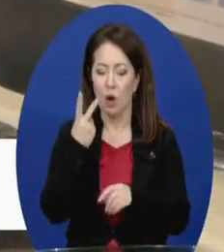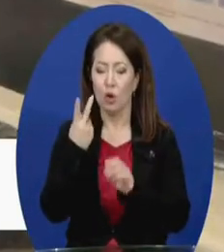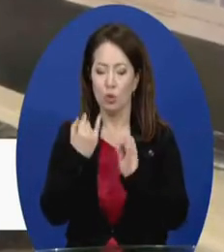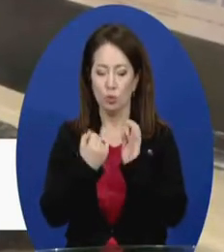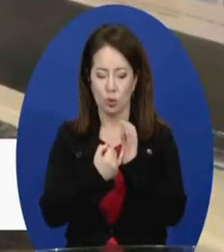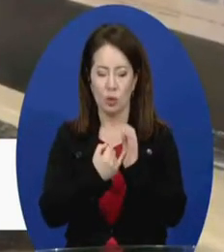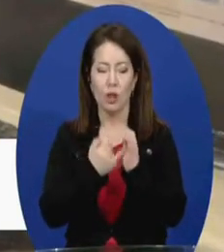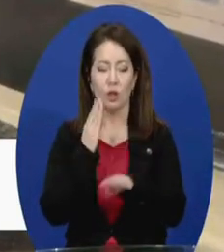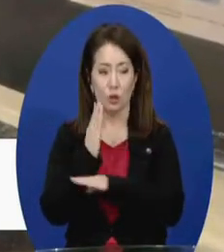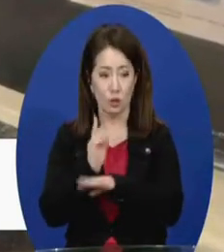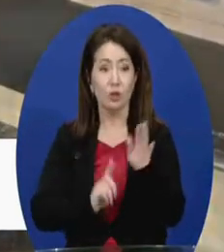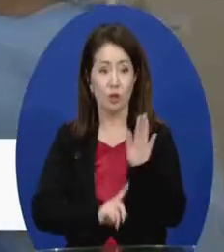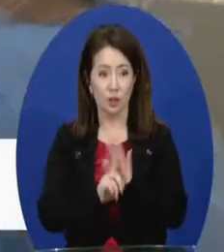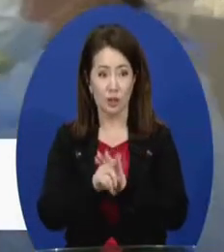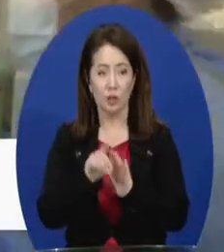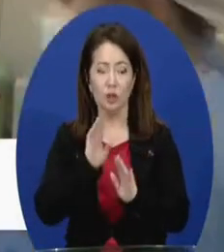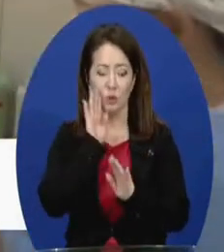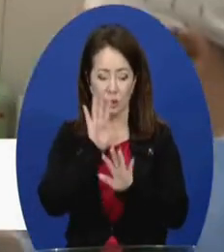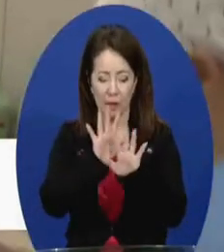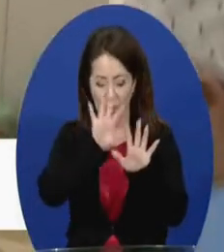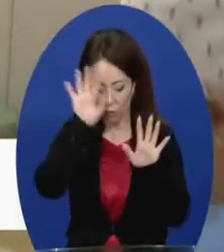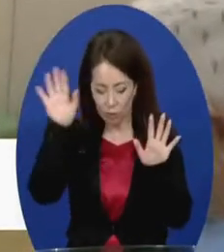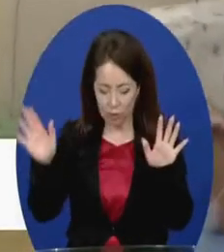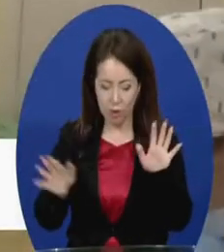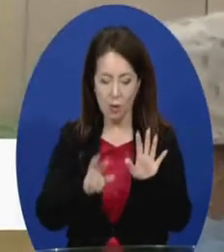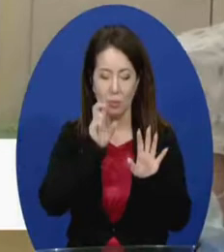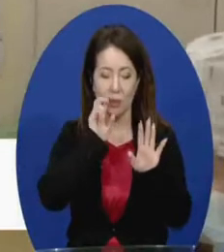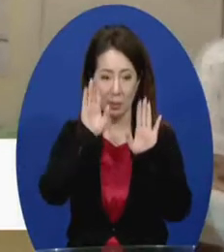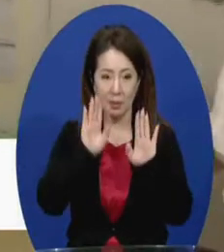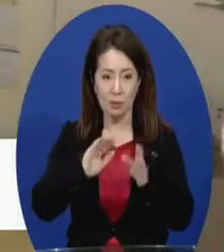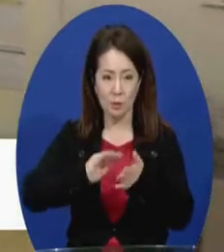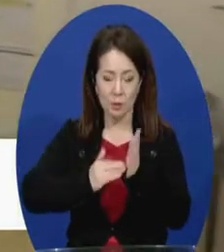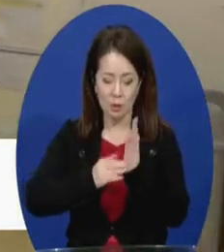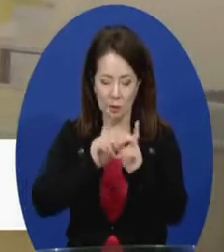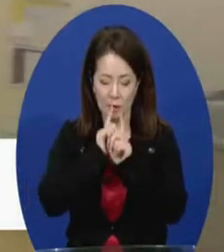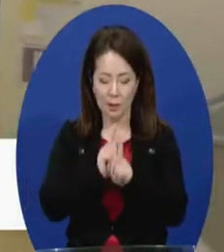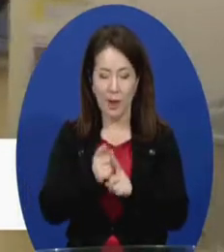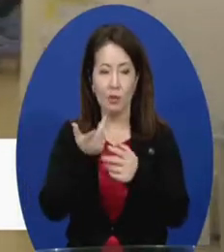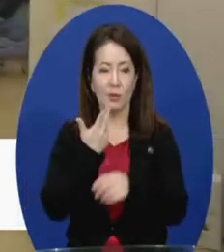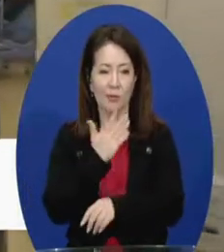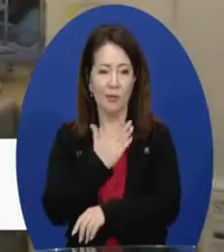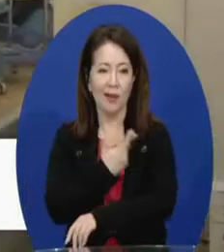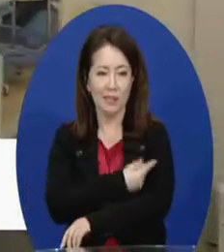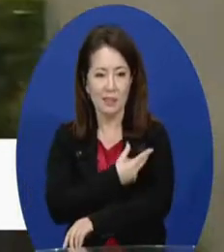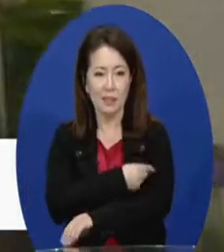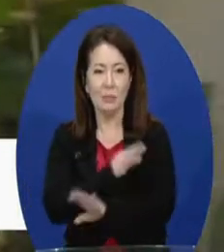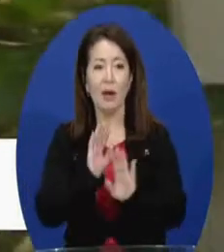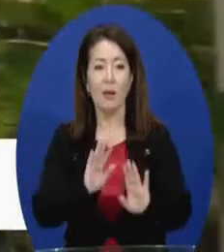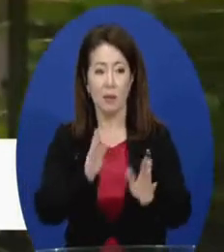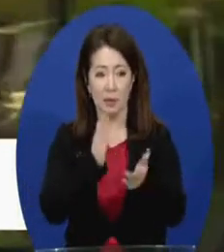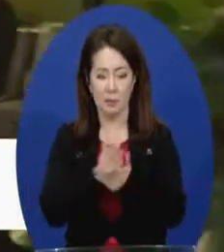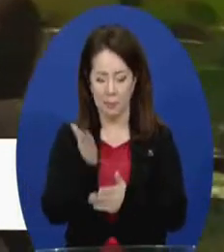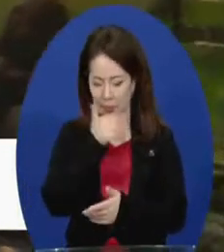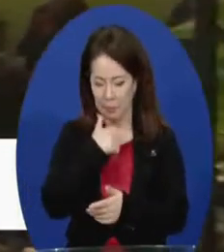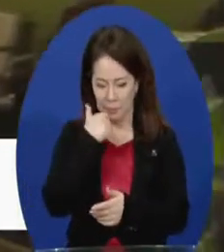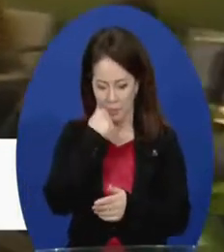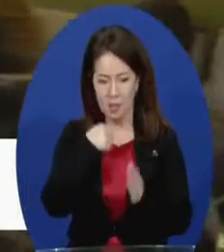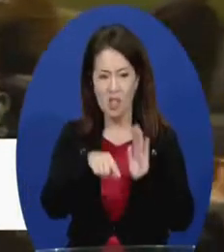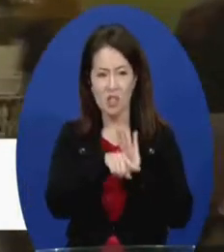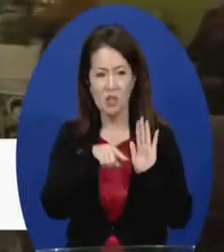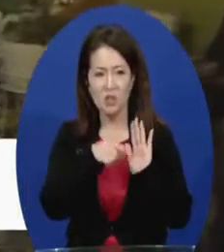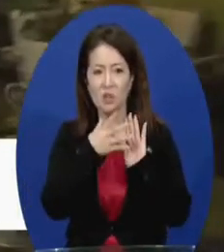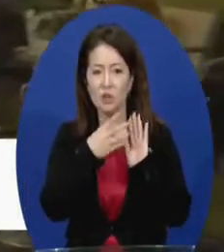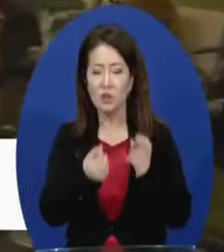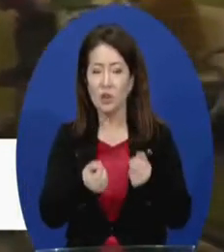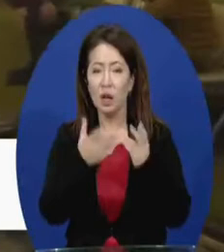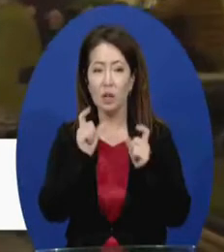өглөөний 10 цагаас оройн 20 цаг хүртэл ажлын болон амралтын өдрүүдэд төлөвлөгөөний дагуу тарьж байна. За одоогоор биеийн байдалд нь сөрөг өөрчлөлт